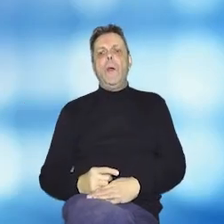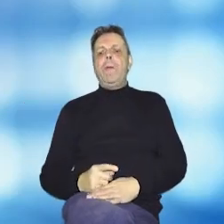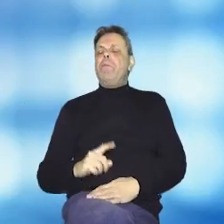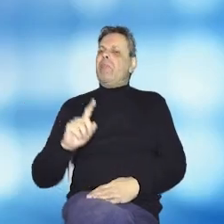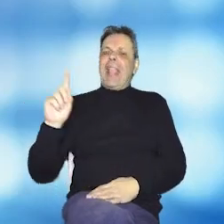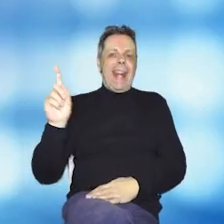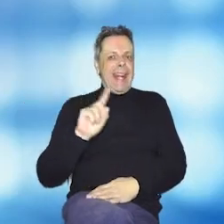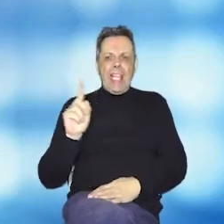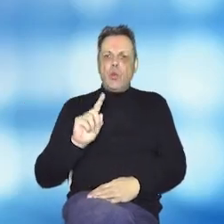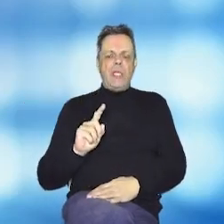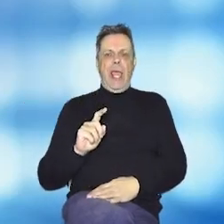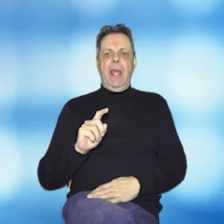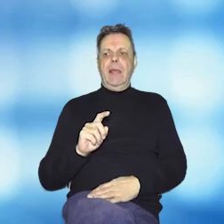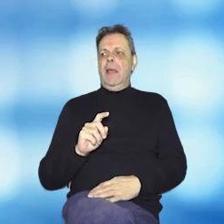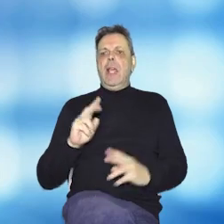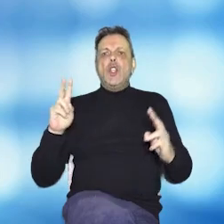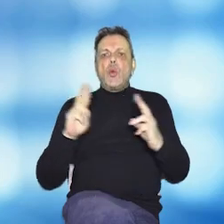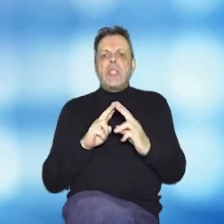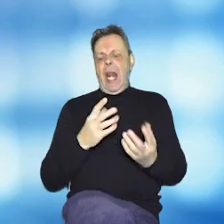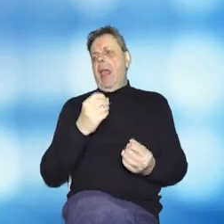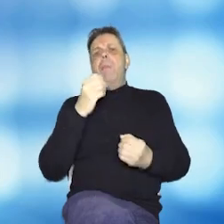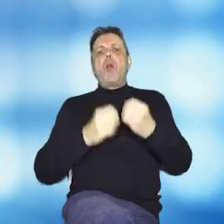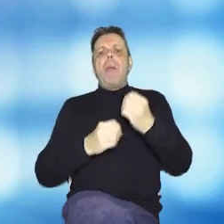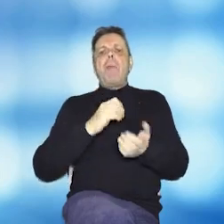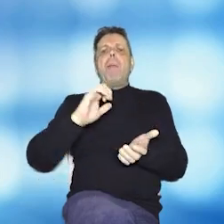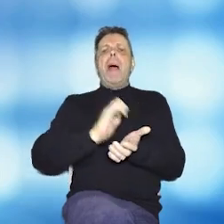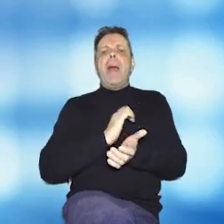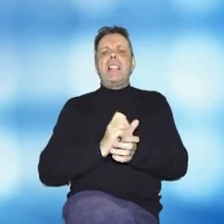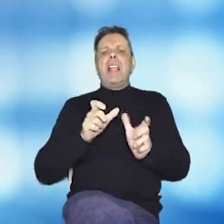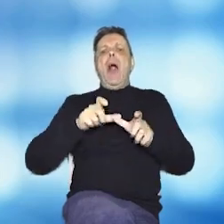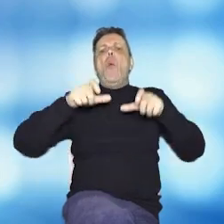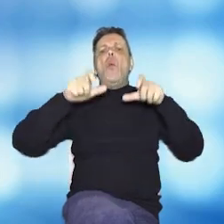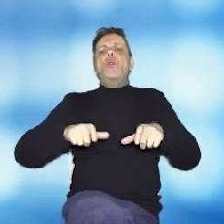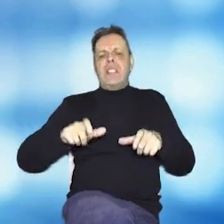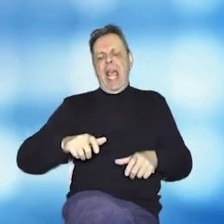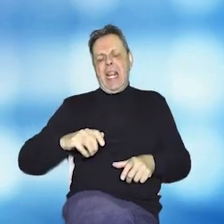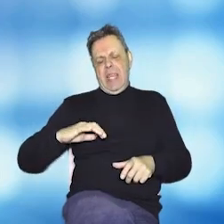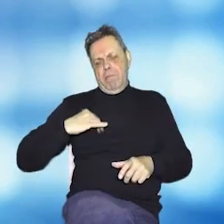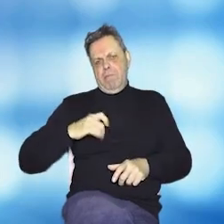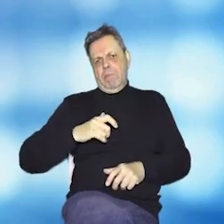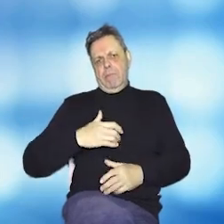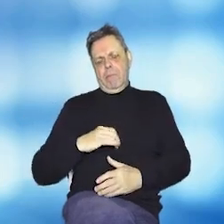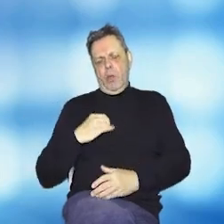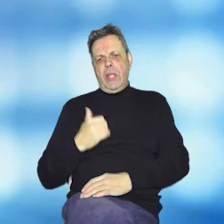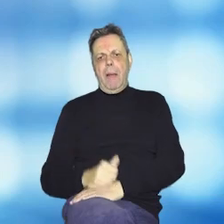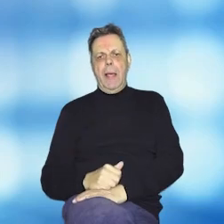se nisu dotakle niti susrele sa problematikom nasilja u starijoj dobi.